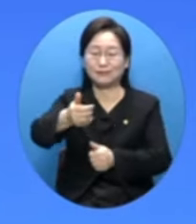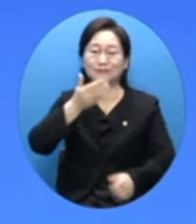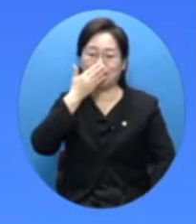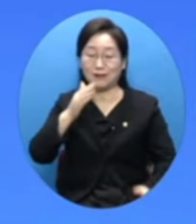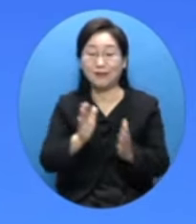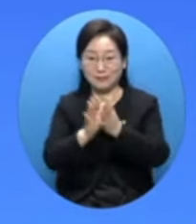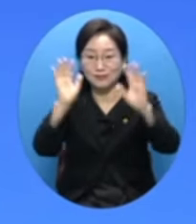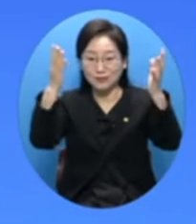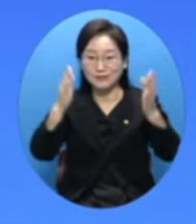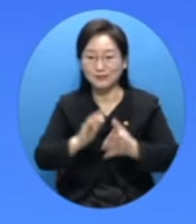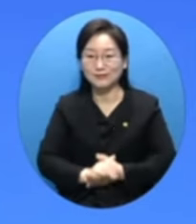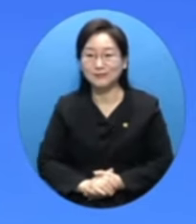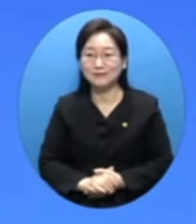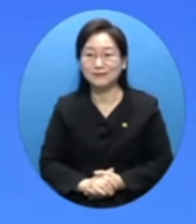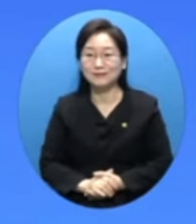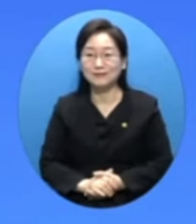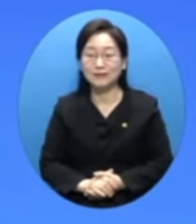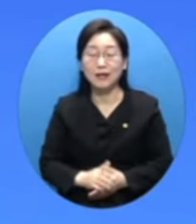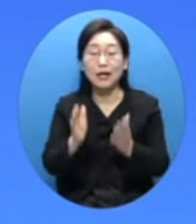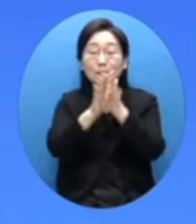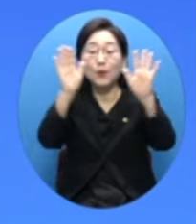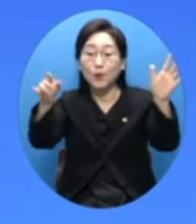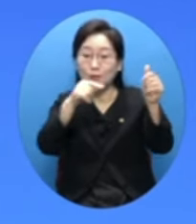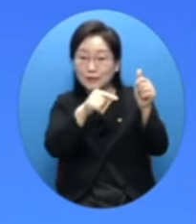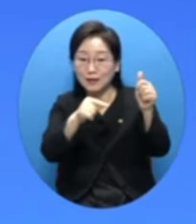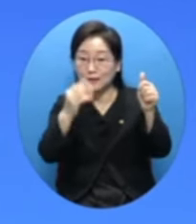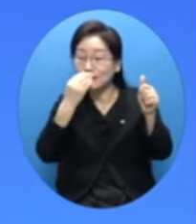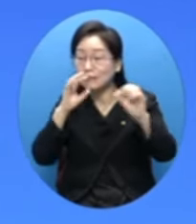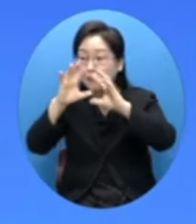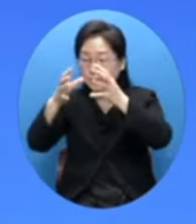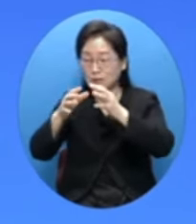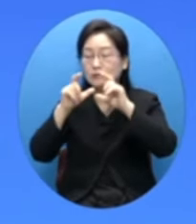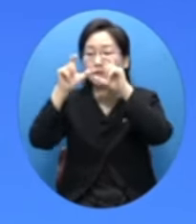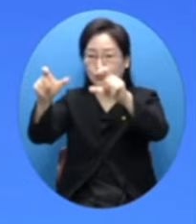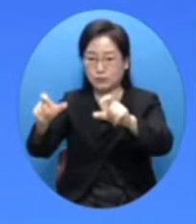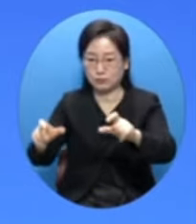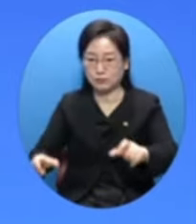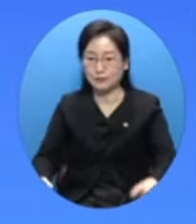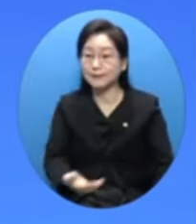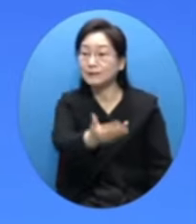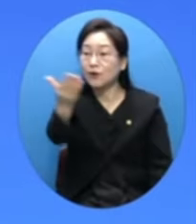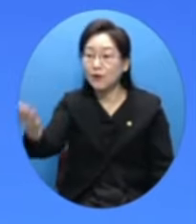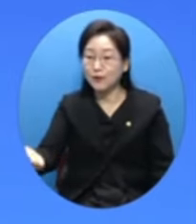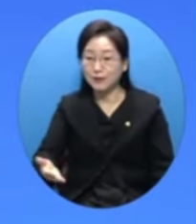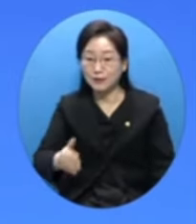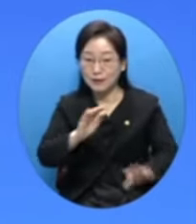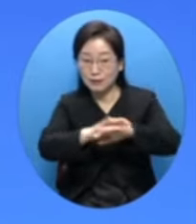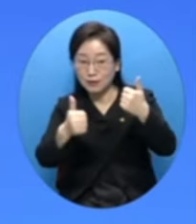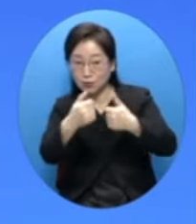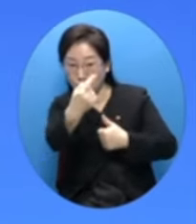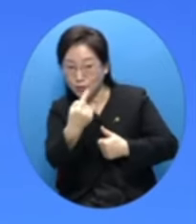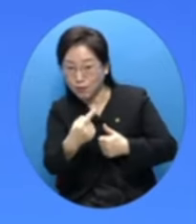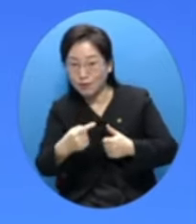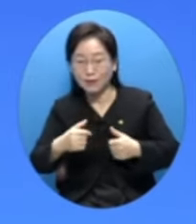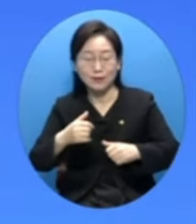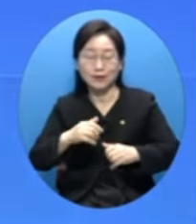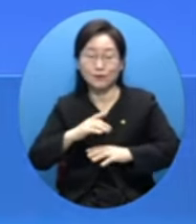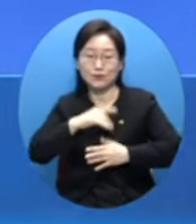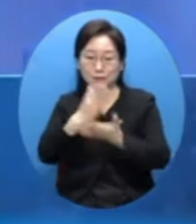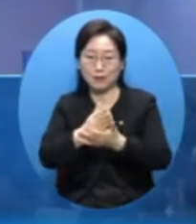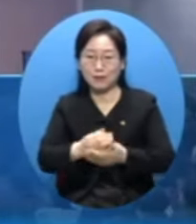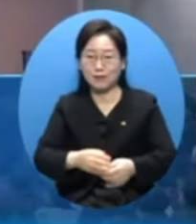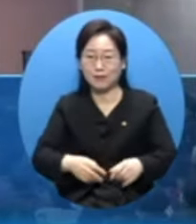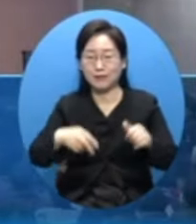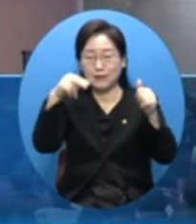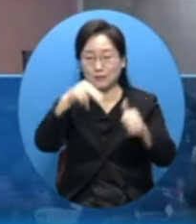할렐루야. 모세가 이스라엘 백성에 선포했습니다. 너희들의 대적을 두려워하지 말라. 신명기 32장